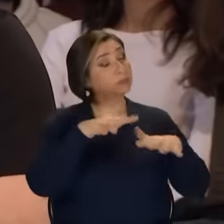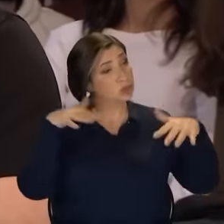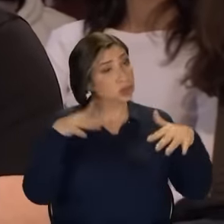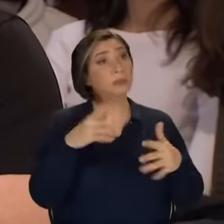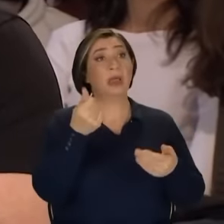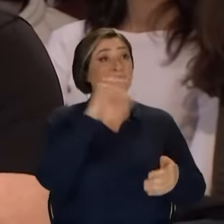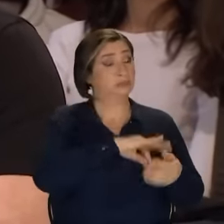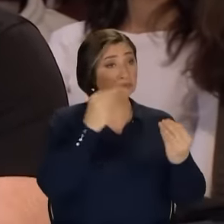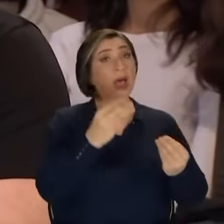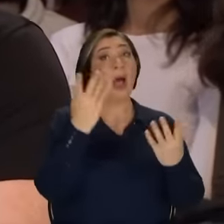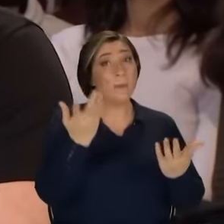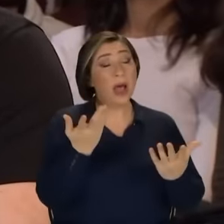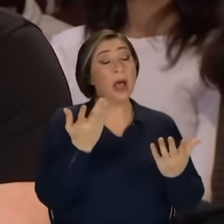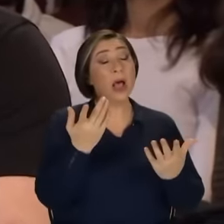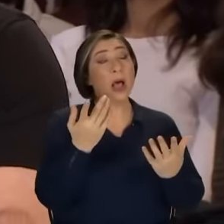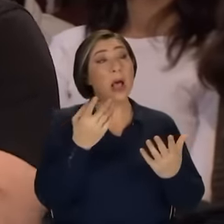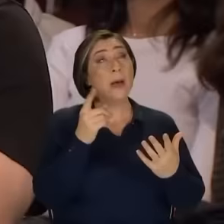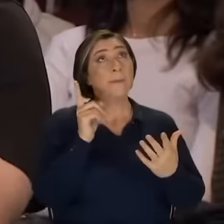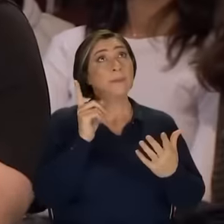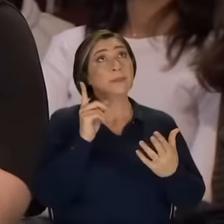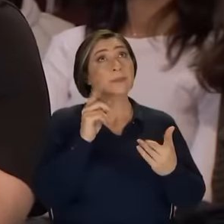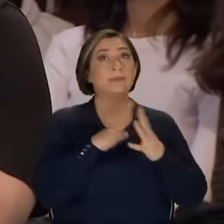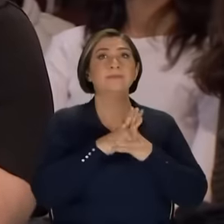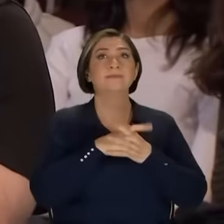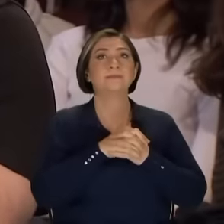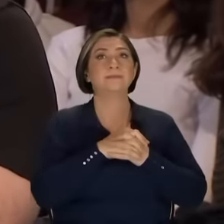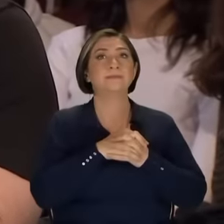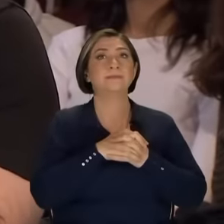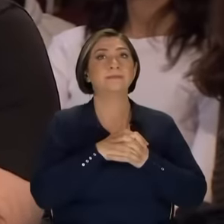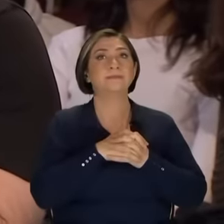Evet. Yani ama o bir hani nasıl diyeyim sana...